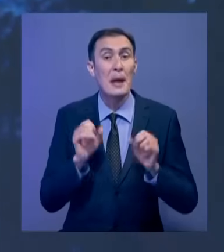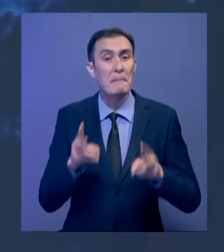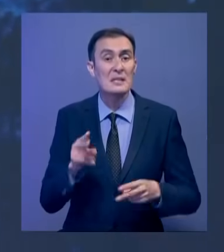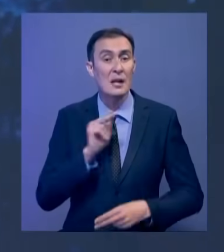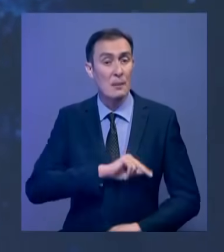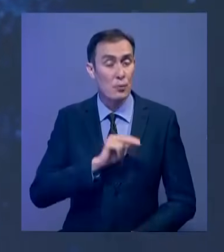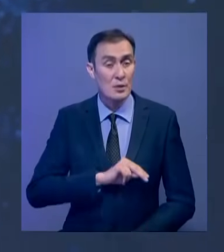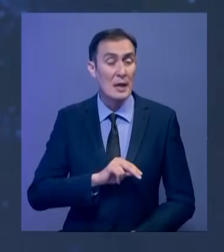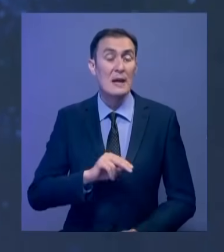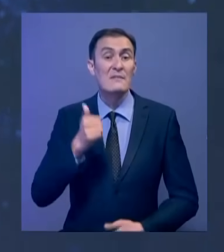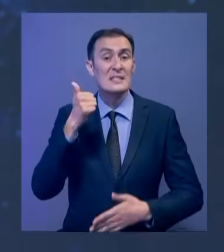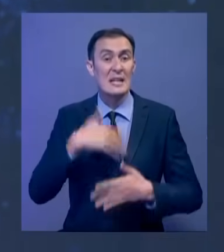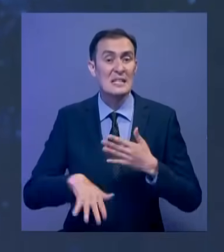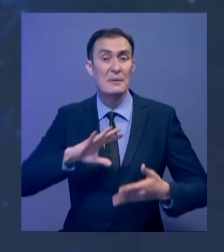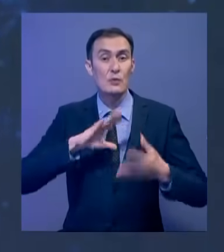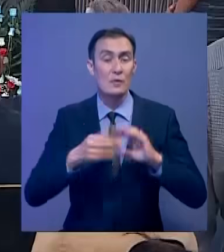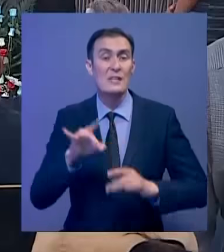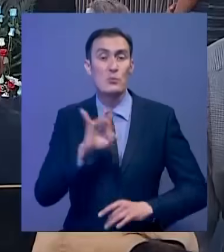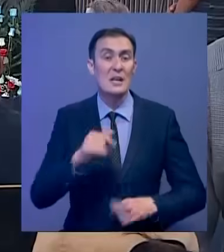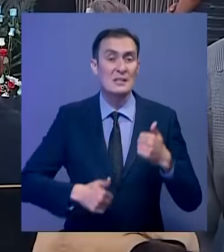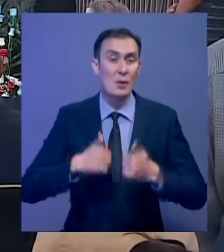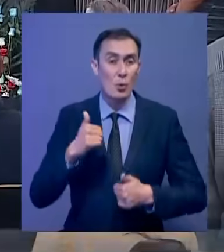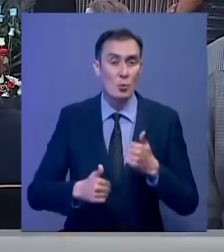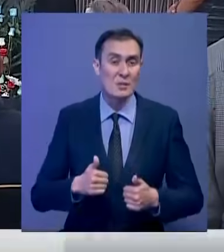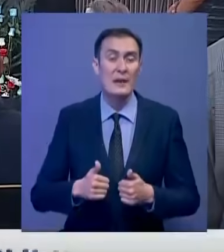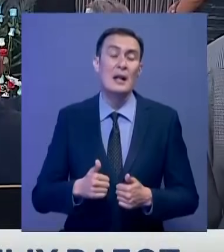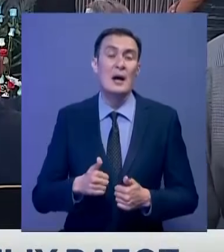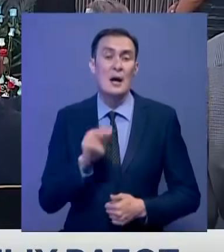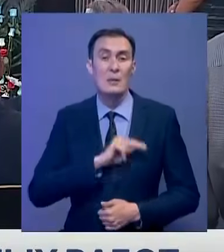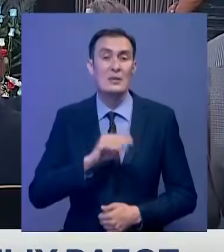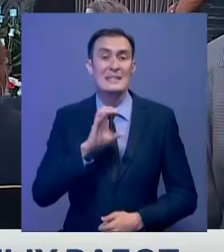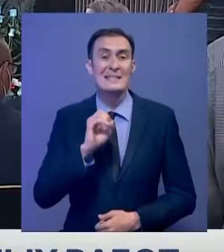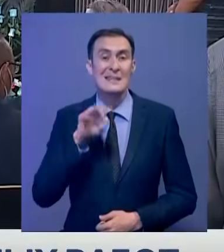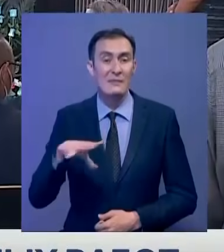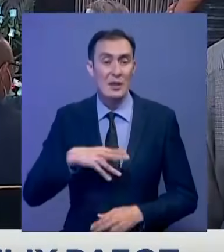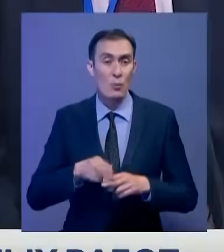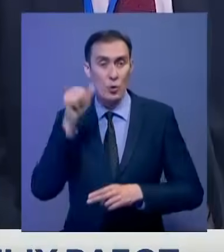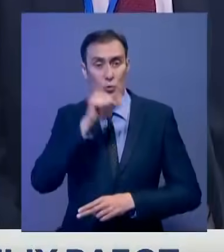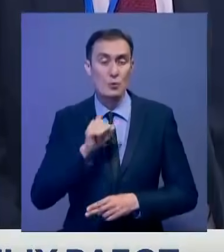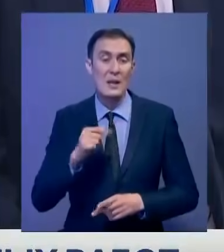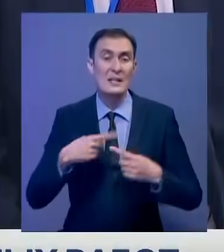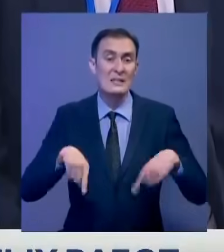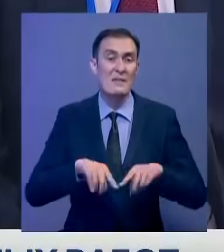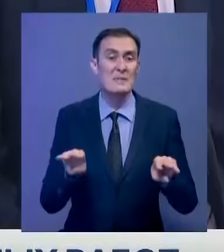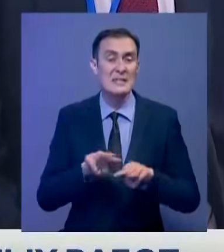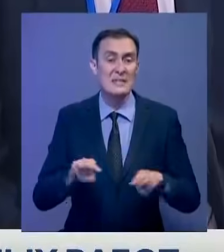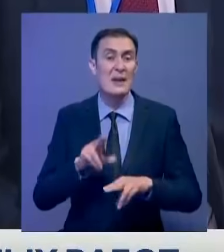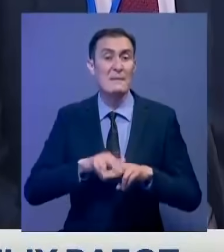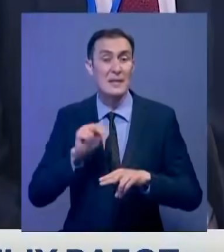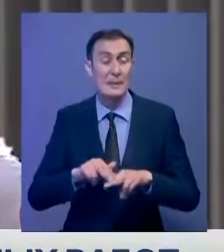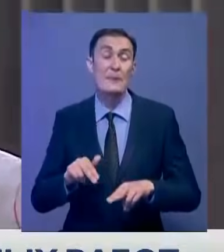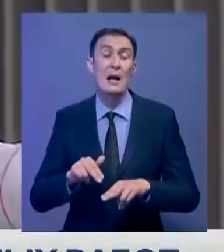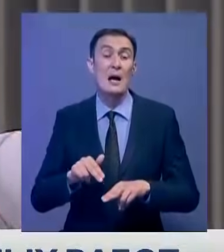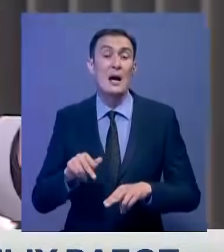опасном деле. Между тем, в столице подвели итоги республиканского конкурса детективных работ «СЕРТ», которые в этом году впервые организовали в Министерстве внутренних